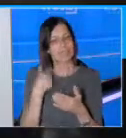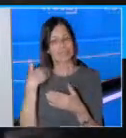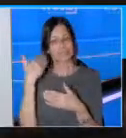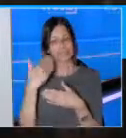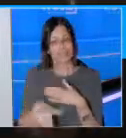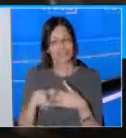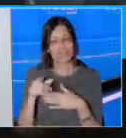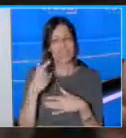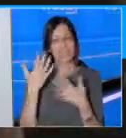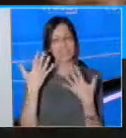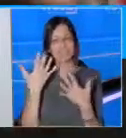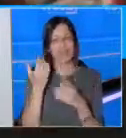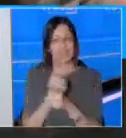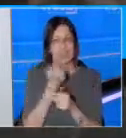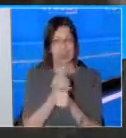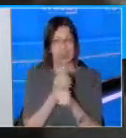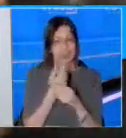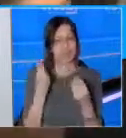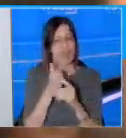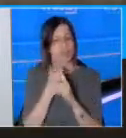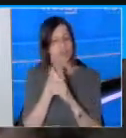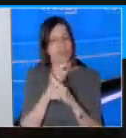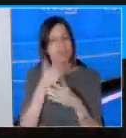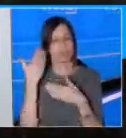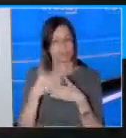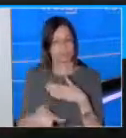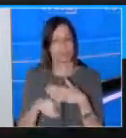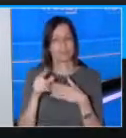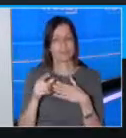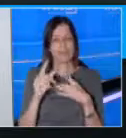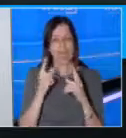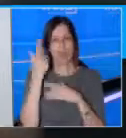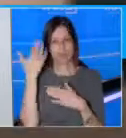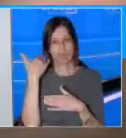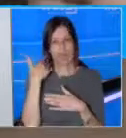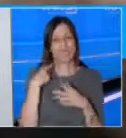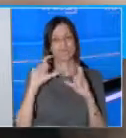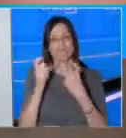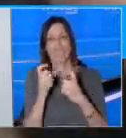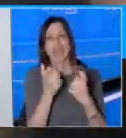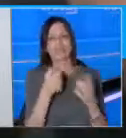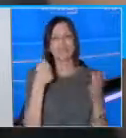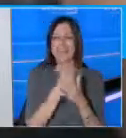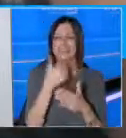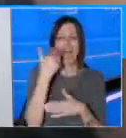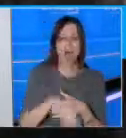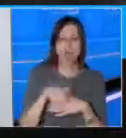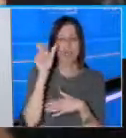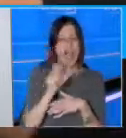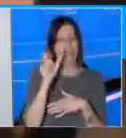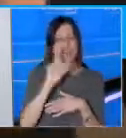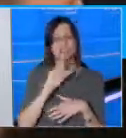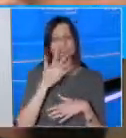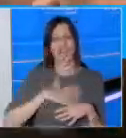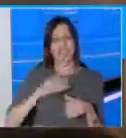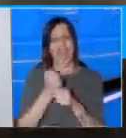מספר פעילויות. אחת מהם, לא להרפות מהאירועים שקרו, ולעצור עד אחרון האנשים, את אלו שהתיימרו לעשות